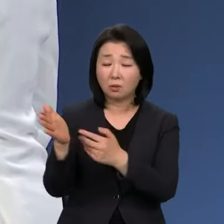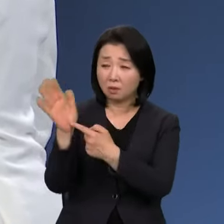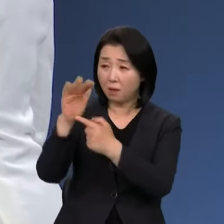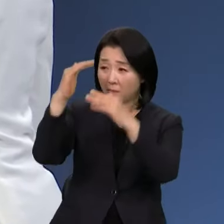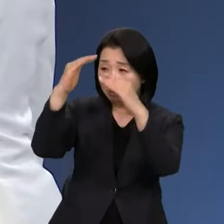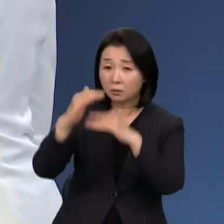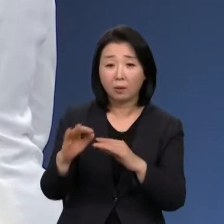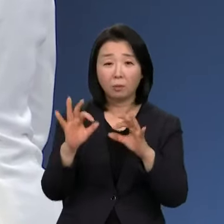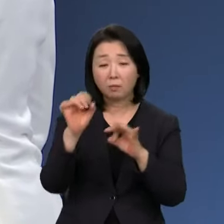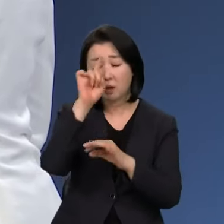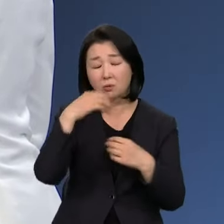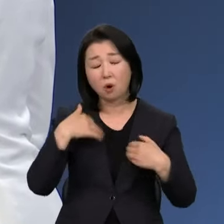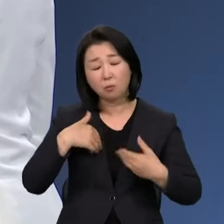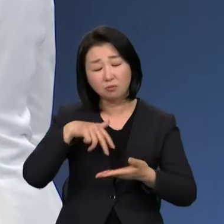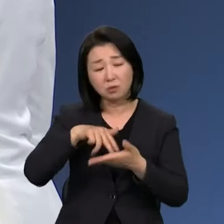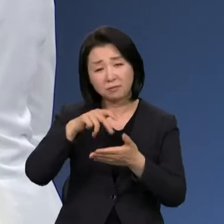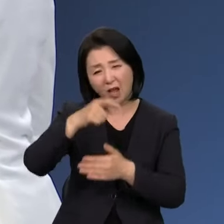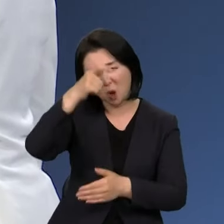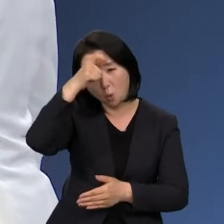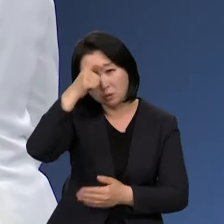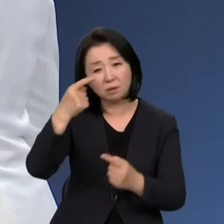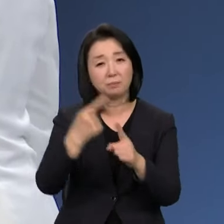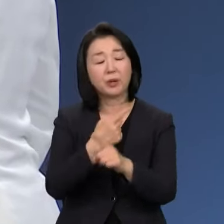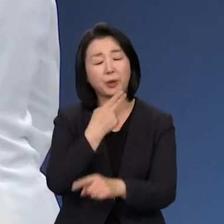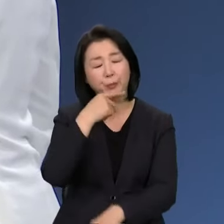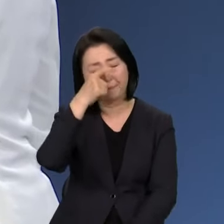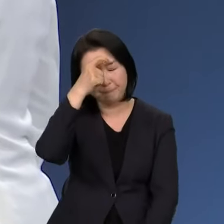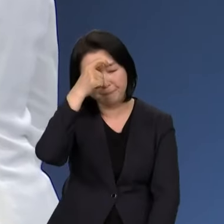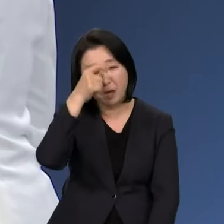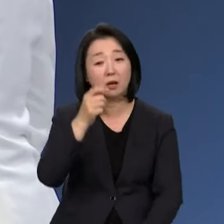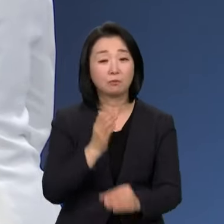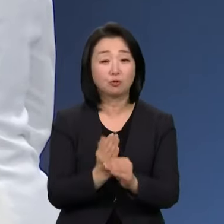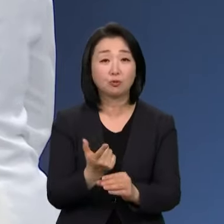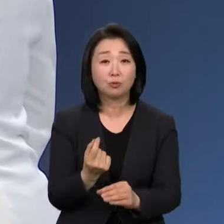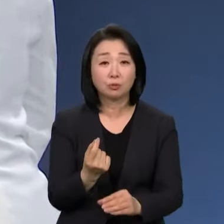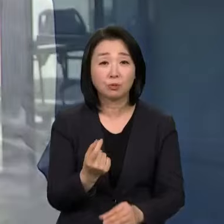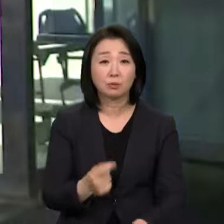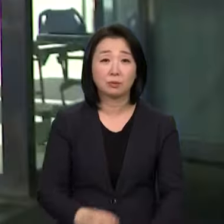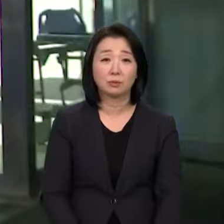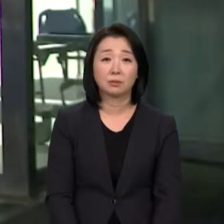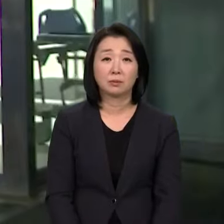보면 정부 입장도 변한 거 없이 강경한 입장으로 보이던데요.